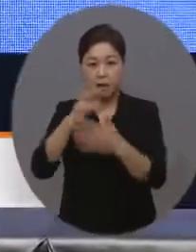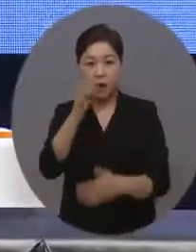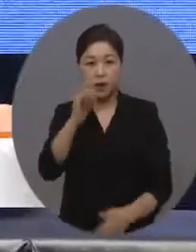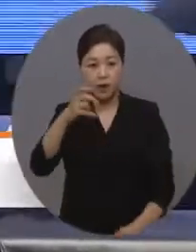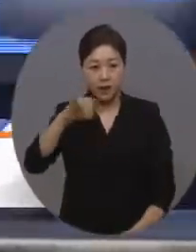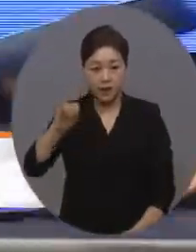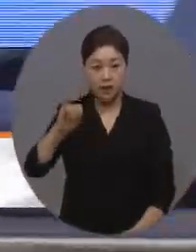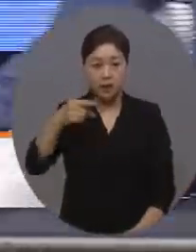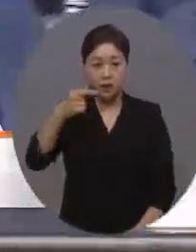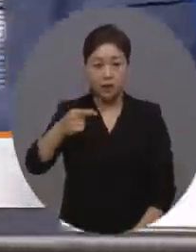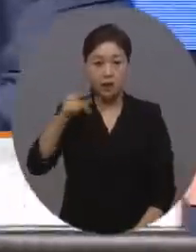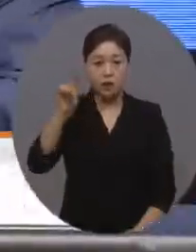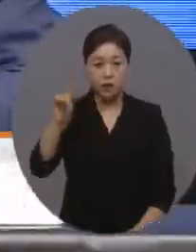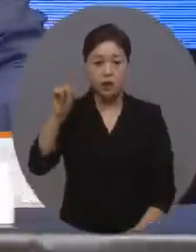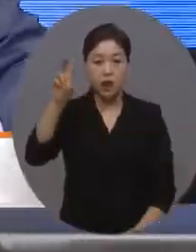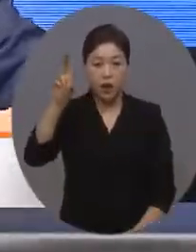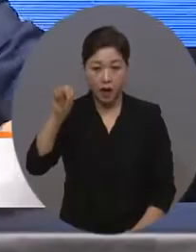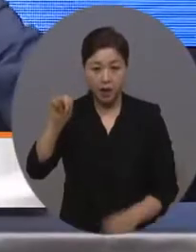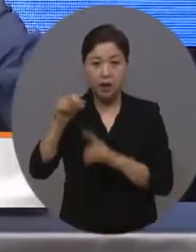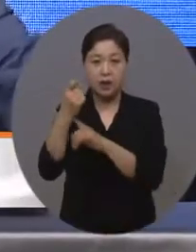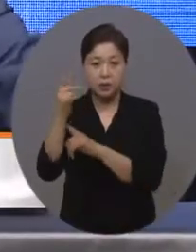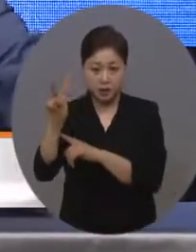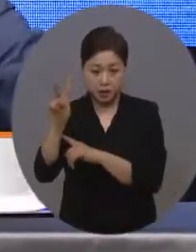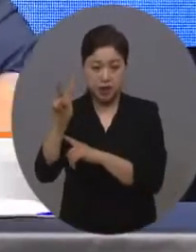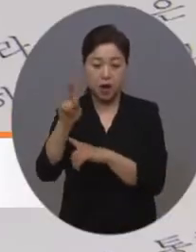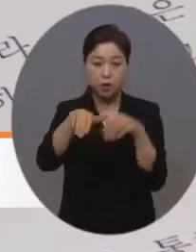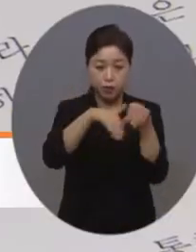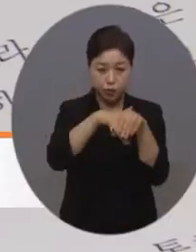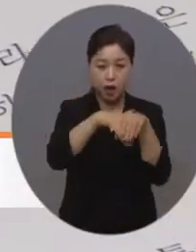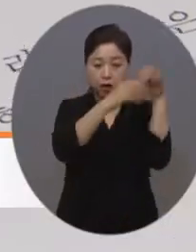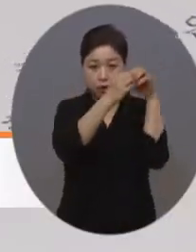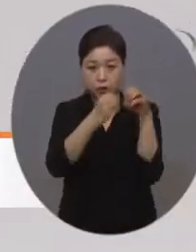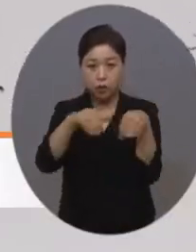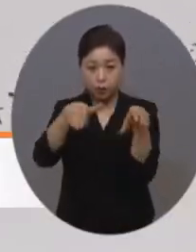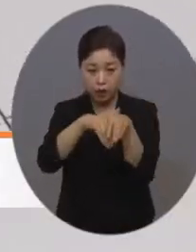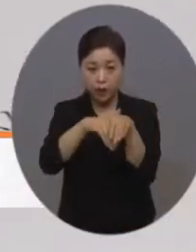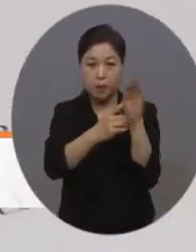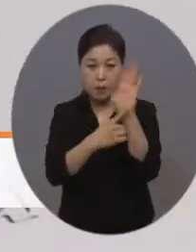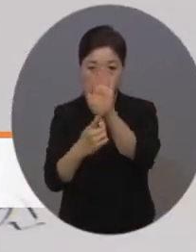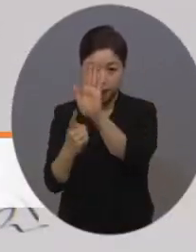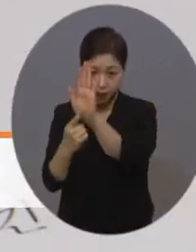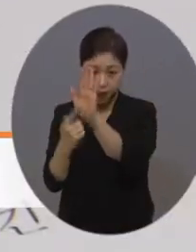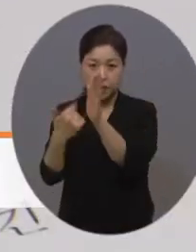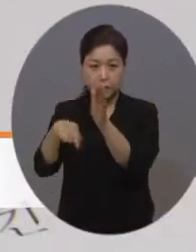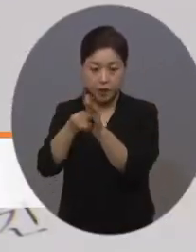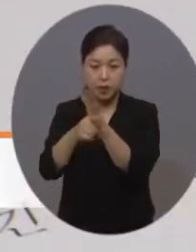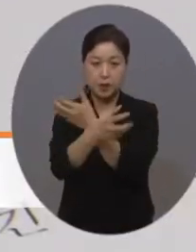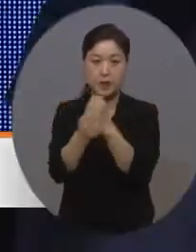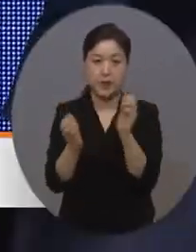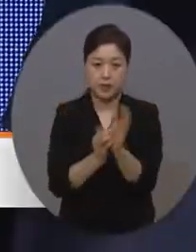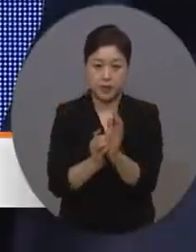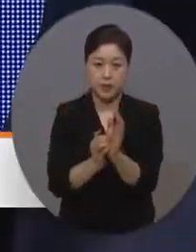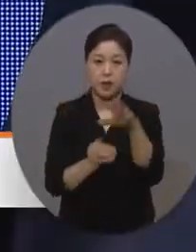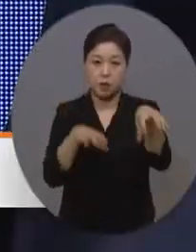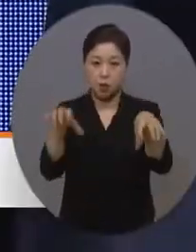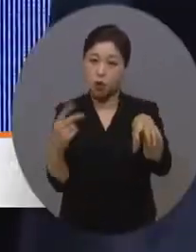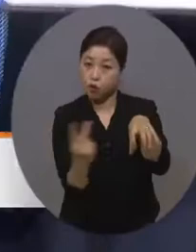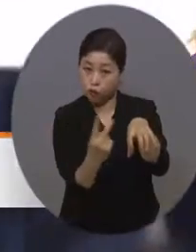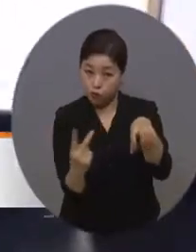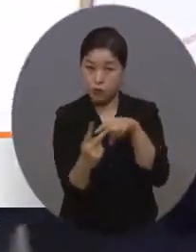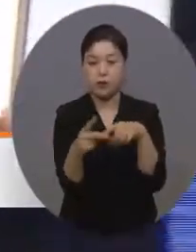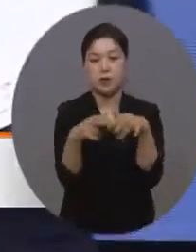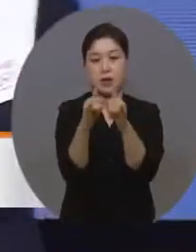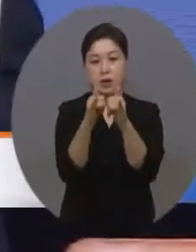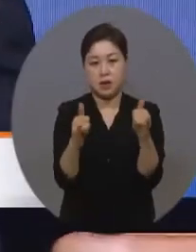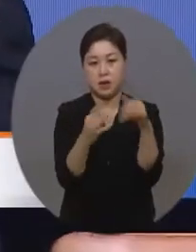지난 6일 문화교류와 전통문화 콘텐츠 창달을 위한 업무 협약을 맺었습니다. 두 기관은 협약을 통해